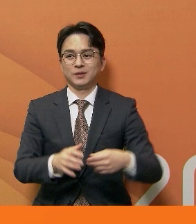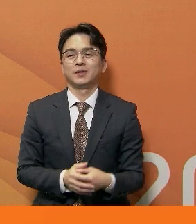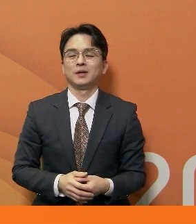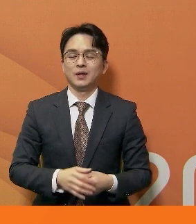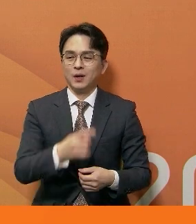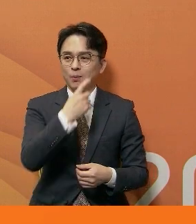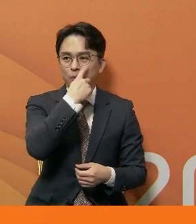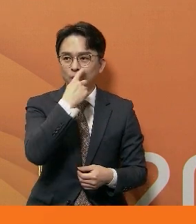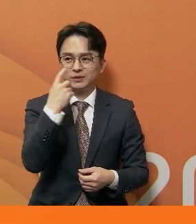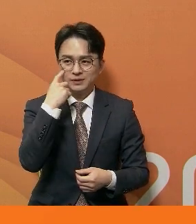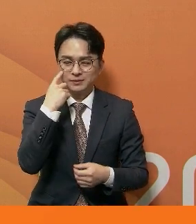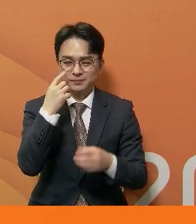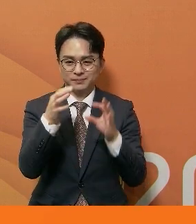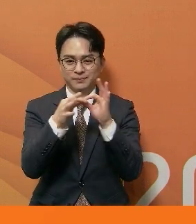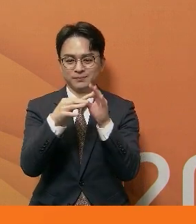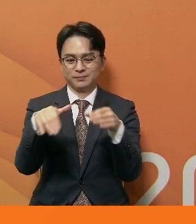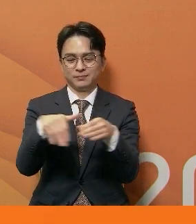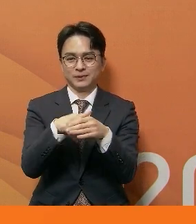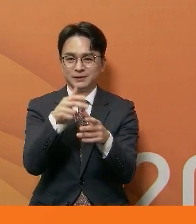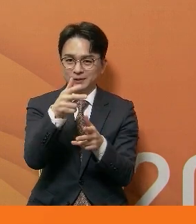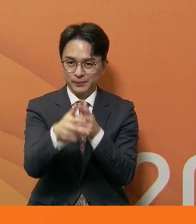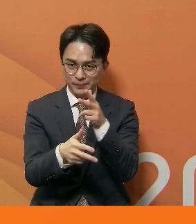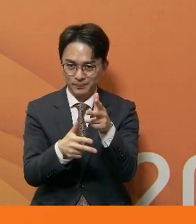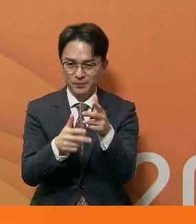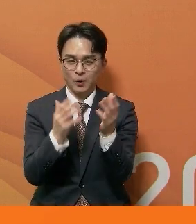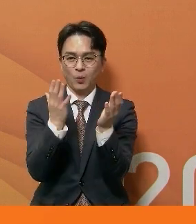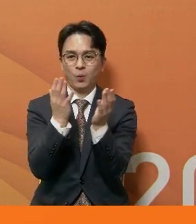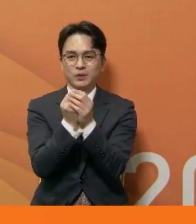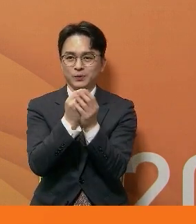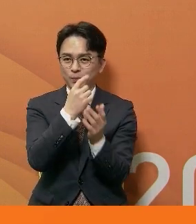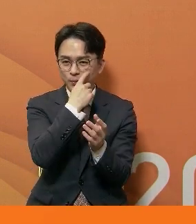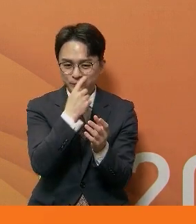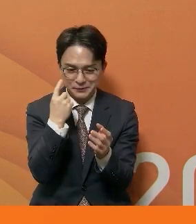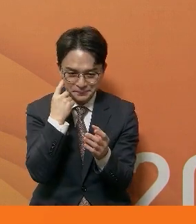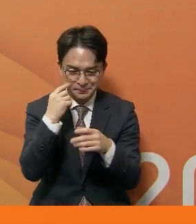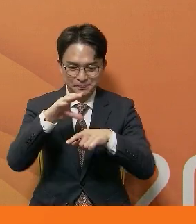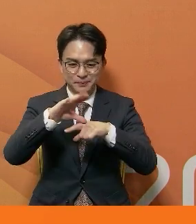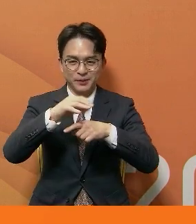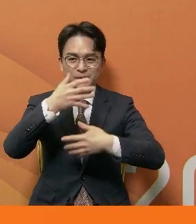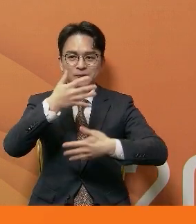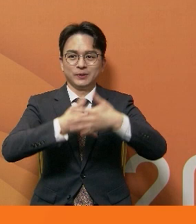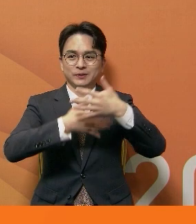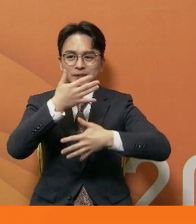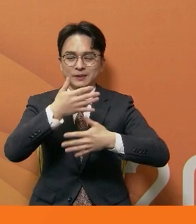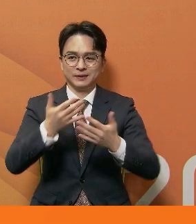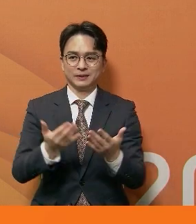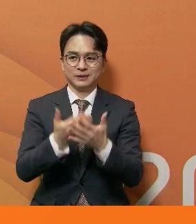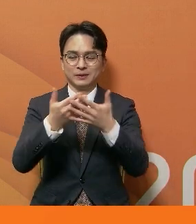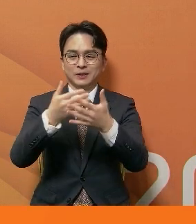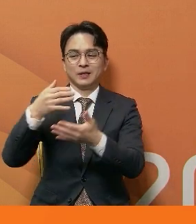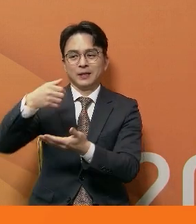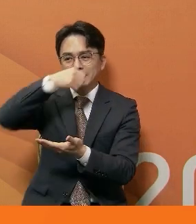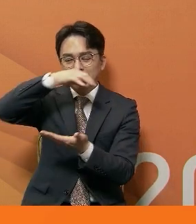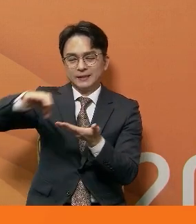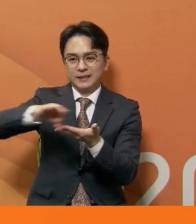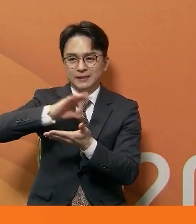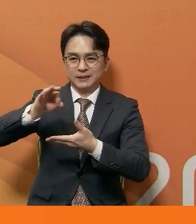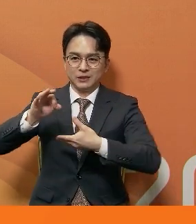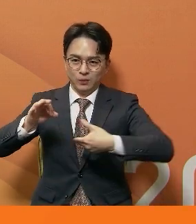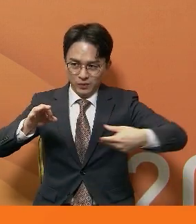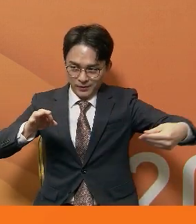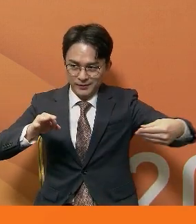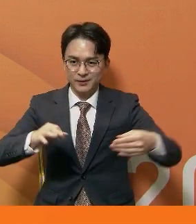방송영상 진행자원 융자 지원 콘텐츠 2차보전 사업으로 구성이 되어 있습니다 그리고 세부사업에 대해서는